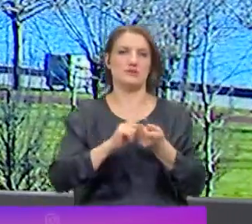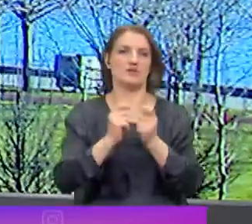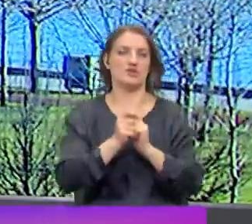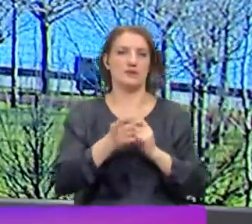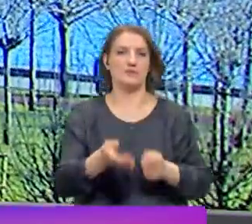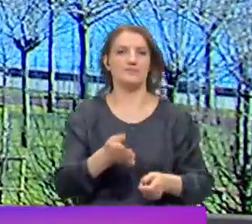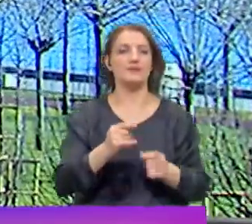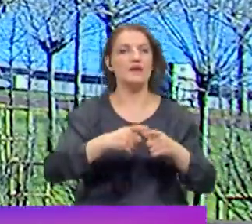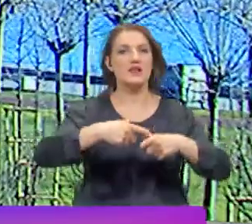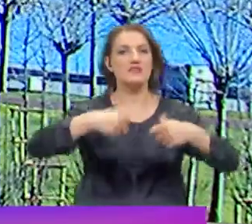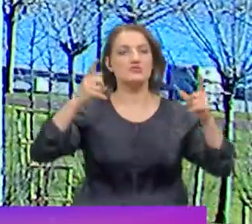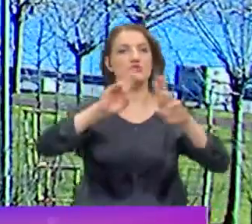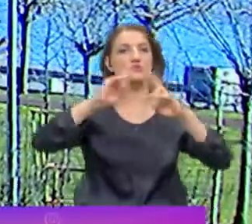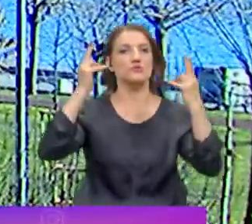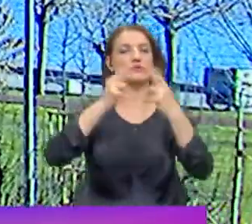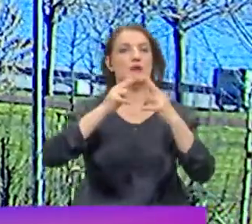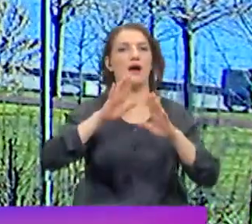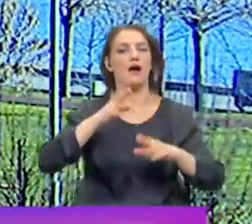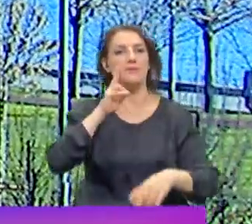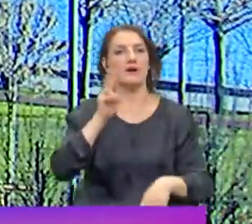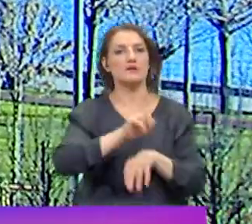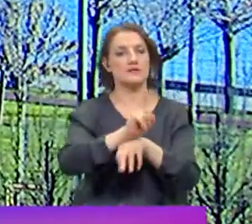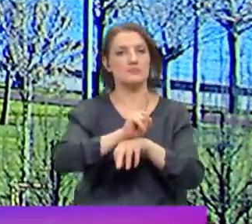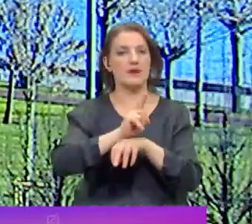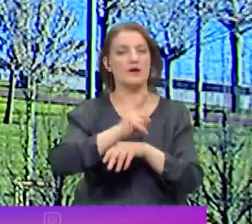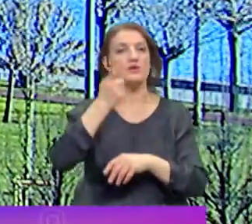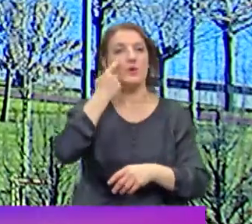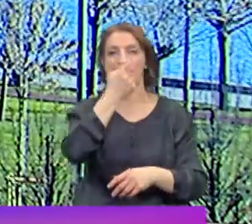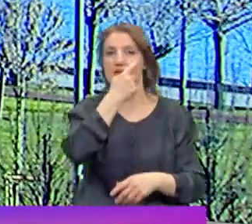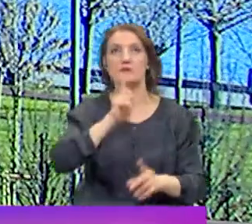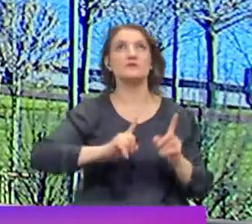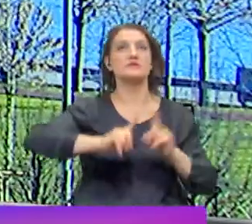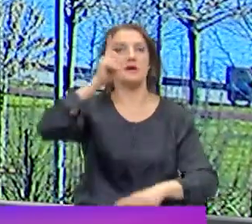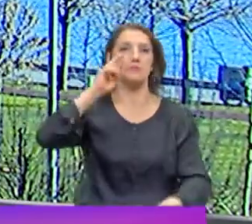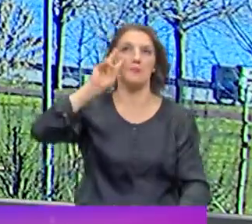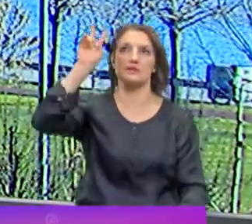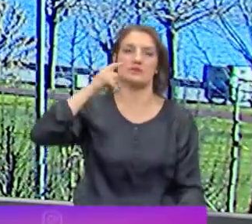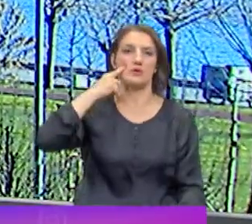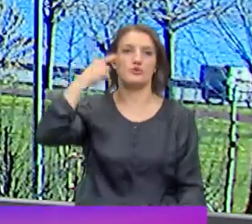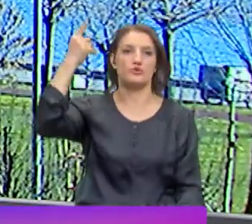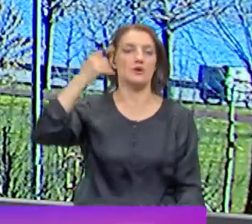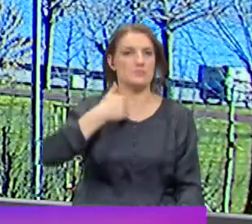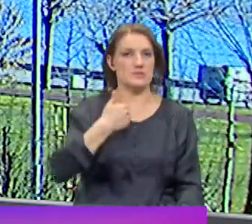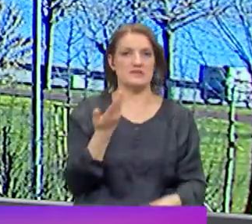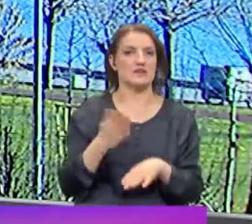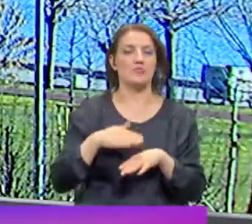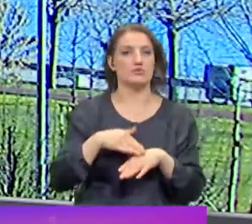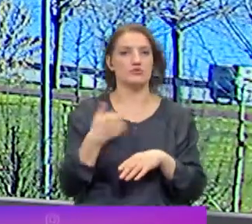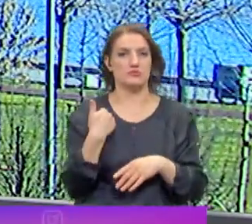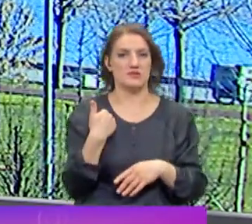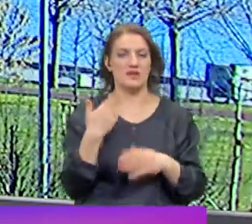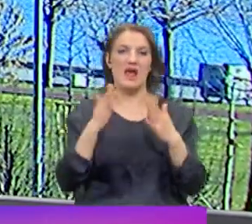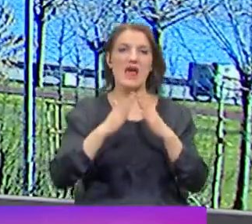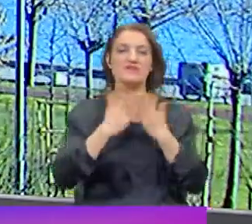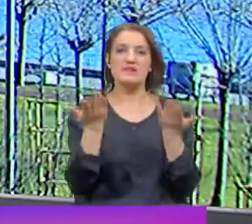Şimdi gelişmiş dünya ülkelerine baktığınız zaman gözlerini uzaya çevirdiklerini görüyorsunuz sevgili izleyenler. Biz ne yapıyoruz? Biz evde